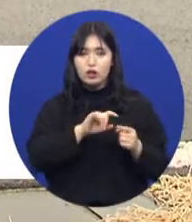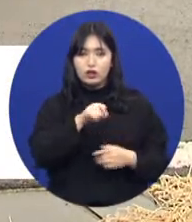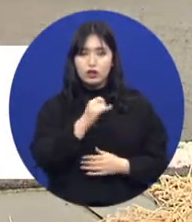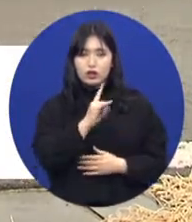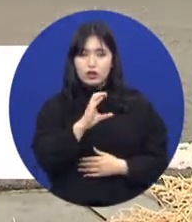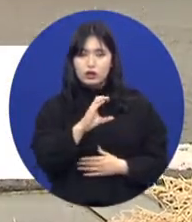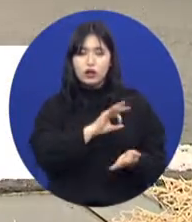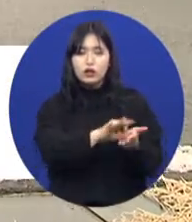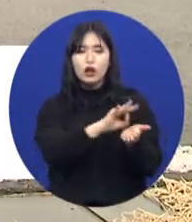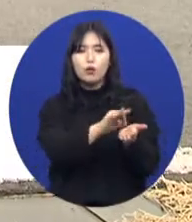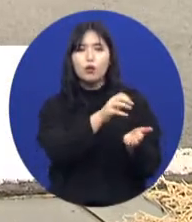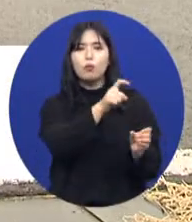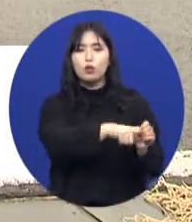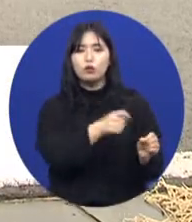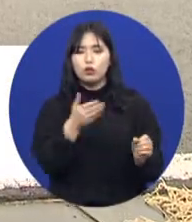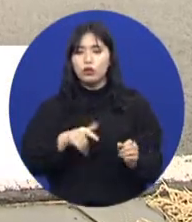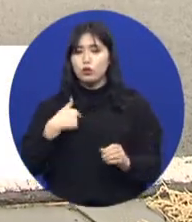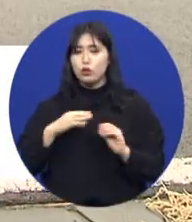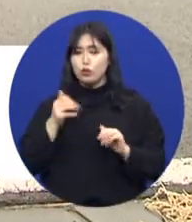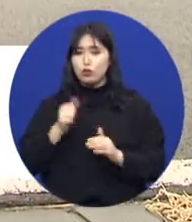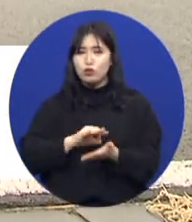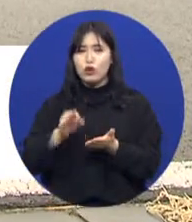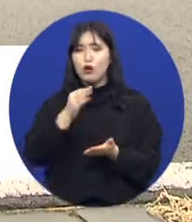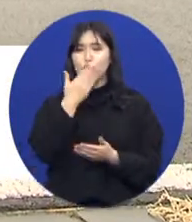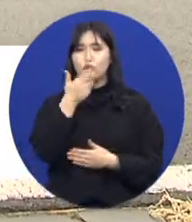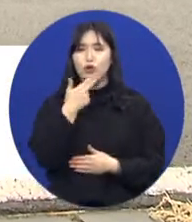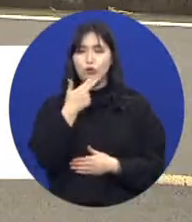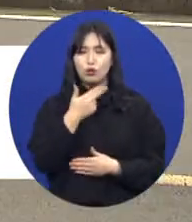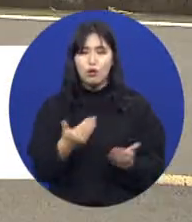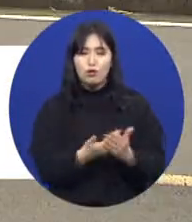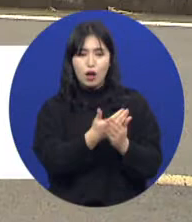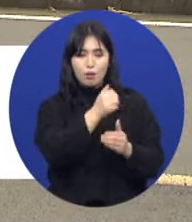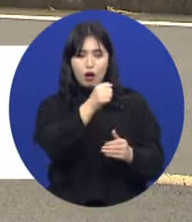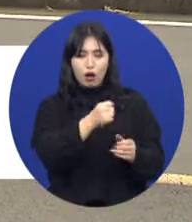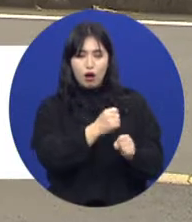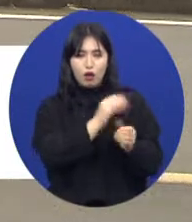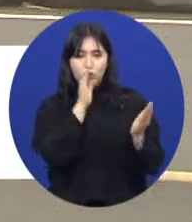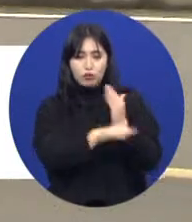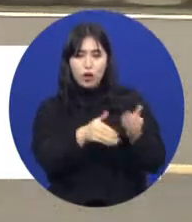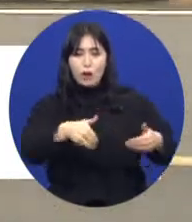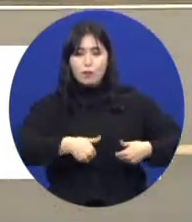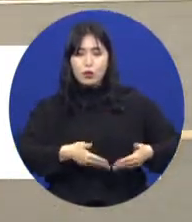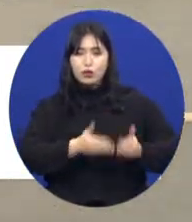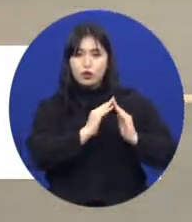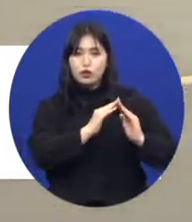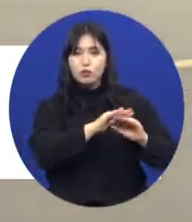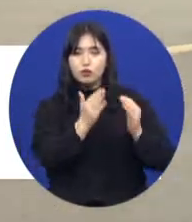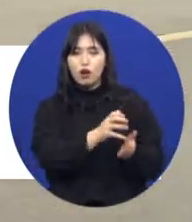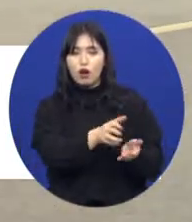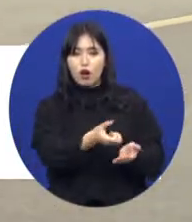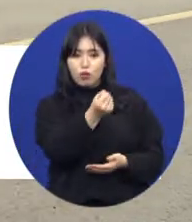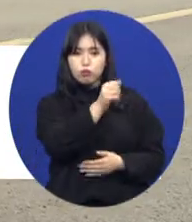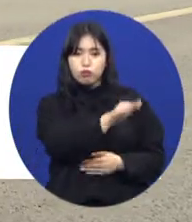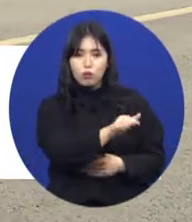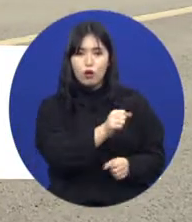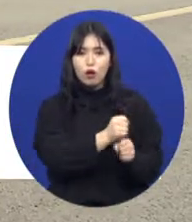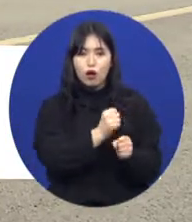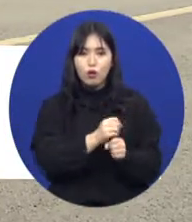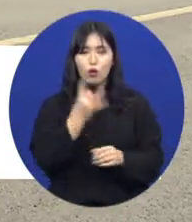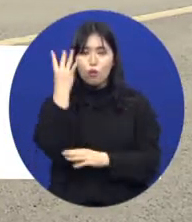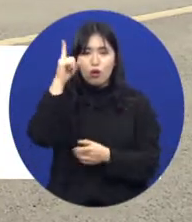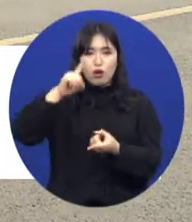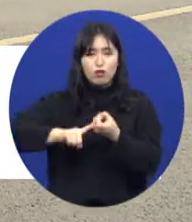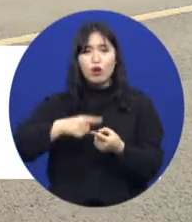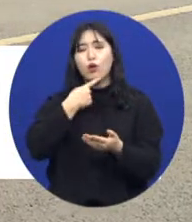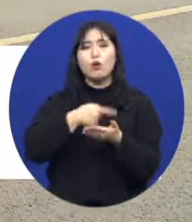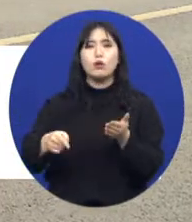있는 게 아니잖아요. 개발 행위를 제한해놓고 자기들이 필요한 시설물들을 갖춰놓고 그 원형을